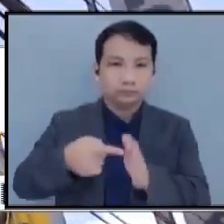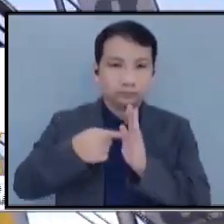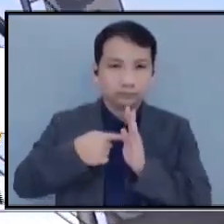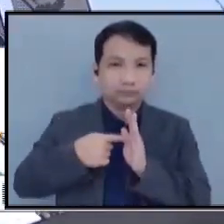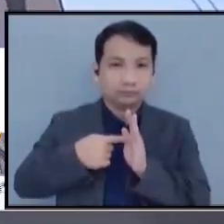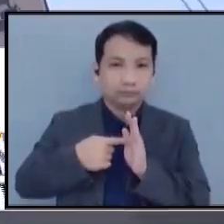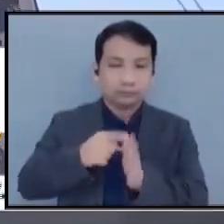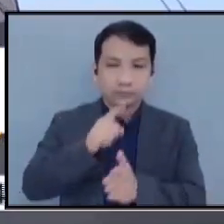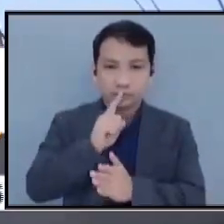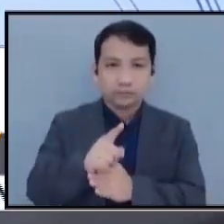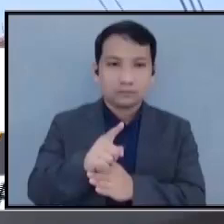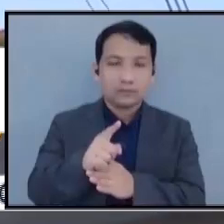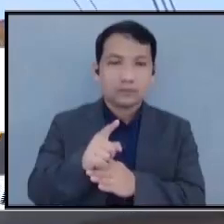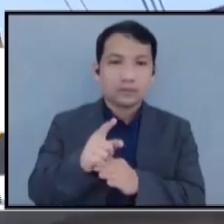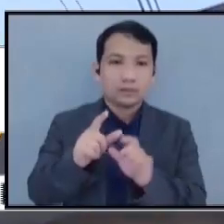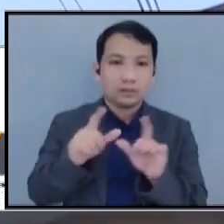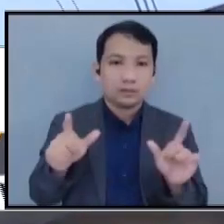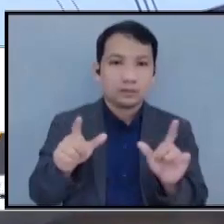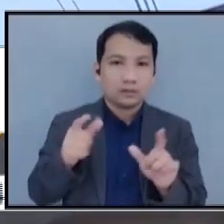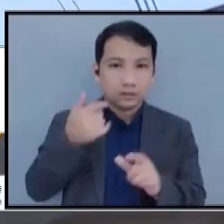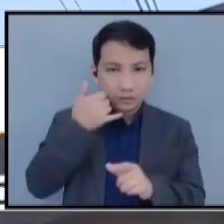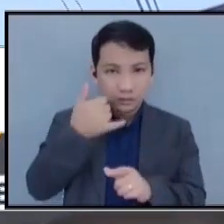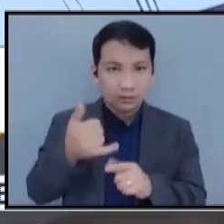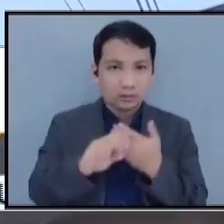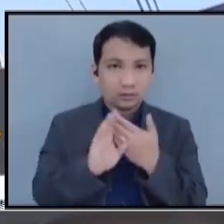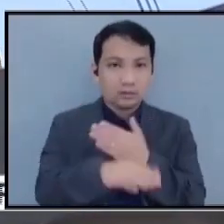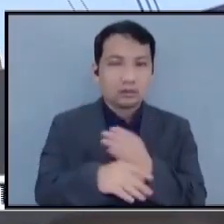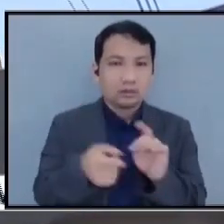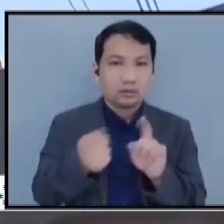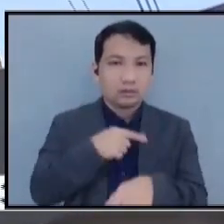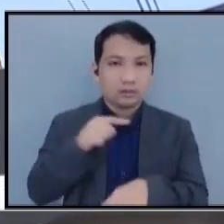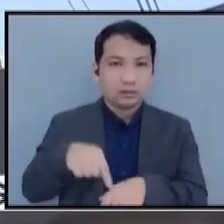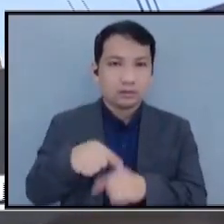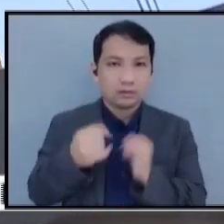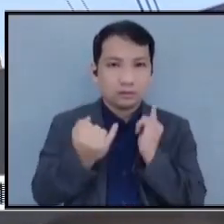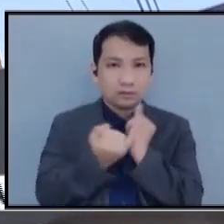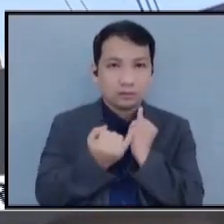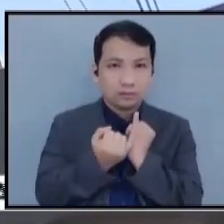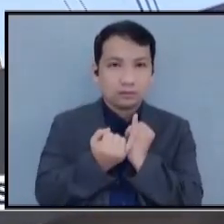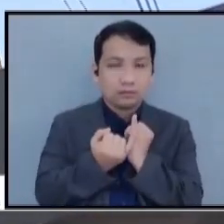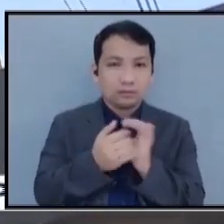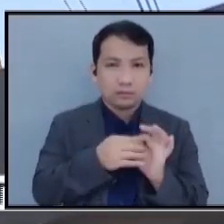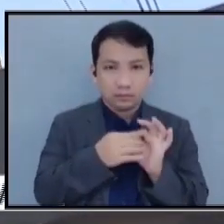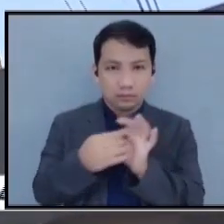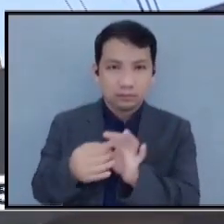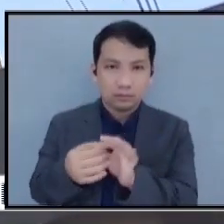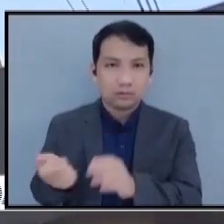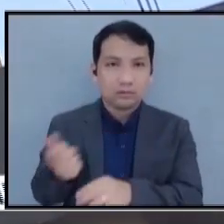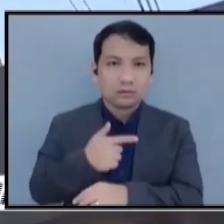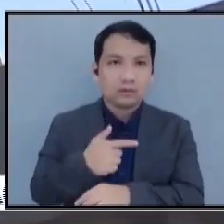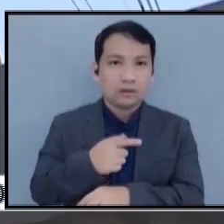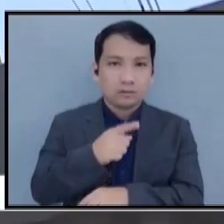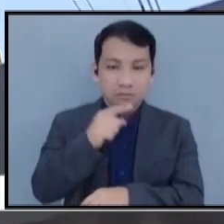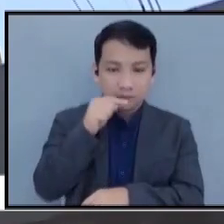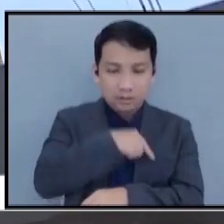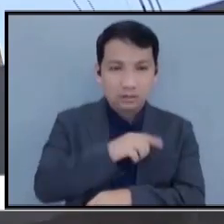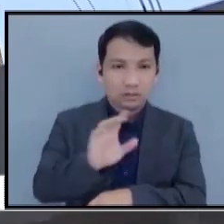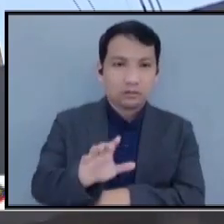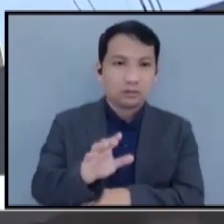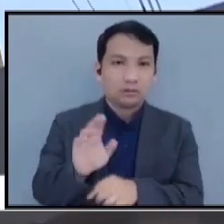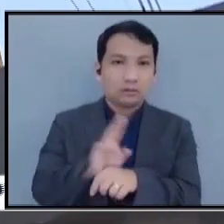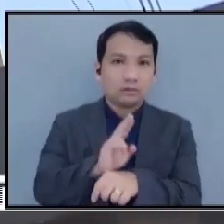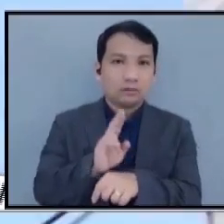lehitimo ang callback at galing ito mismo sa PH health upang maiwasan na maloko at magamit sa identity